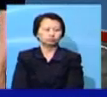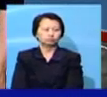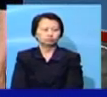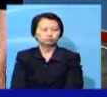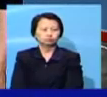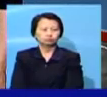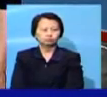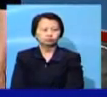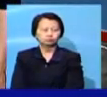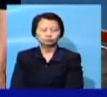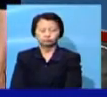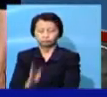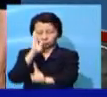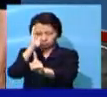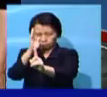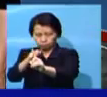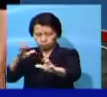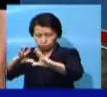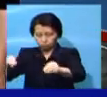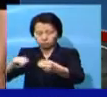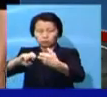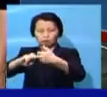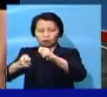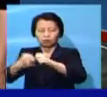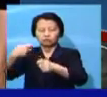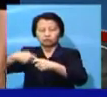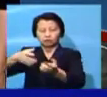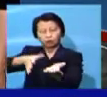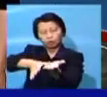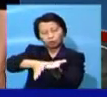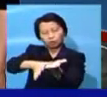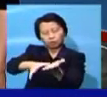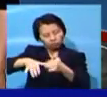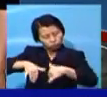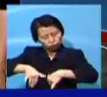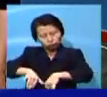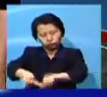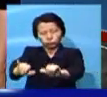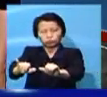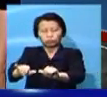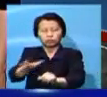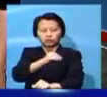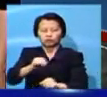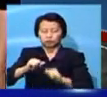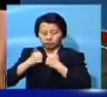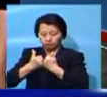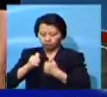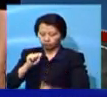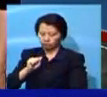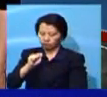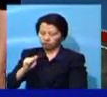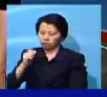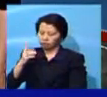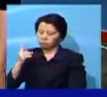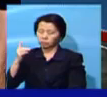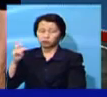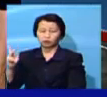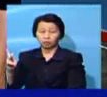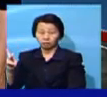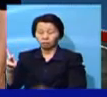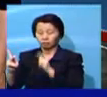sama ke arah menangani masalah berkaitan dadah secara holistik dan komprehensif agensi antidadah kebangsaan